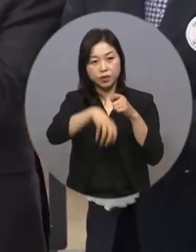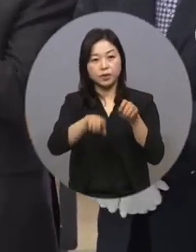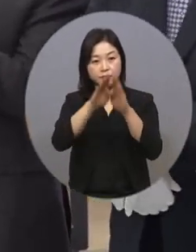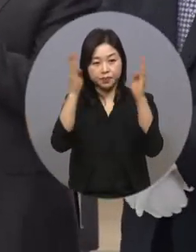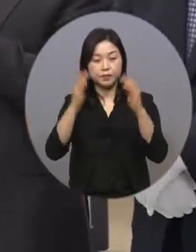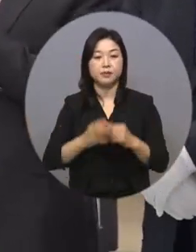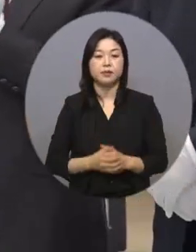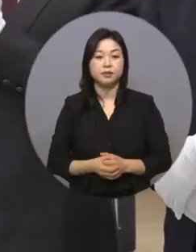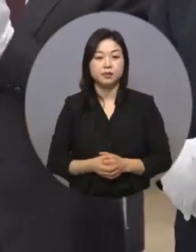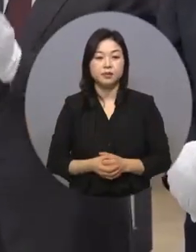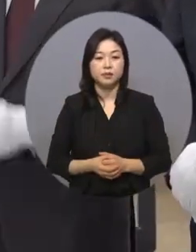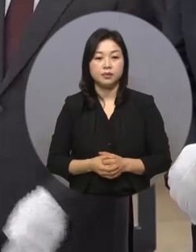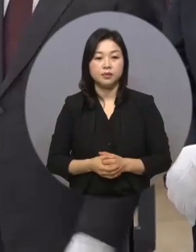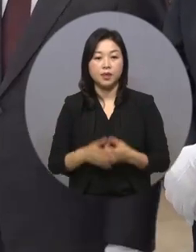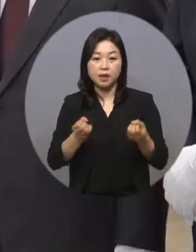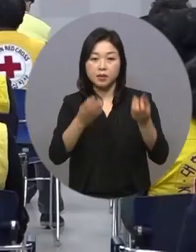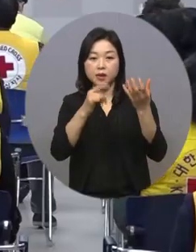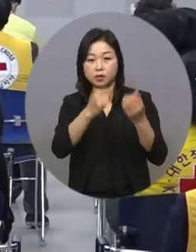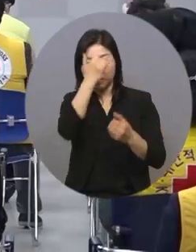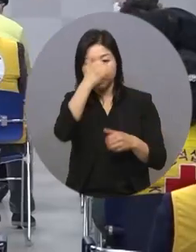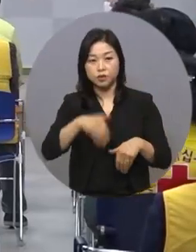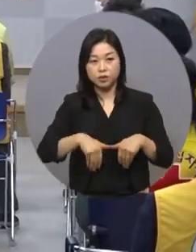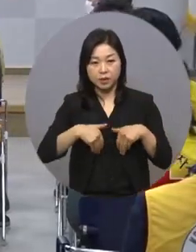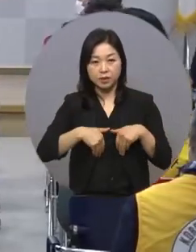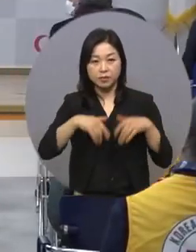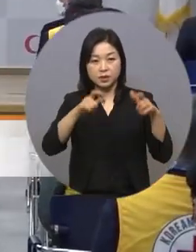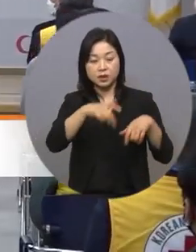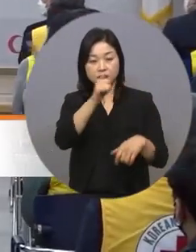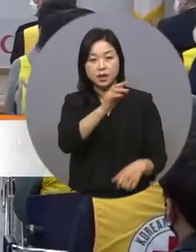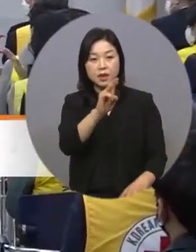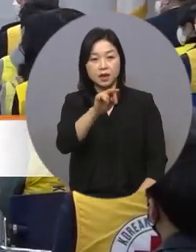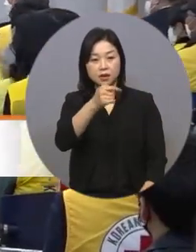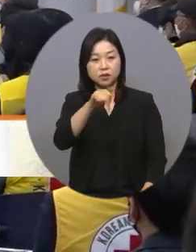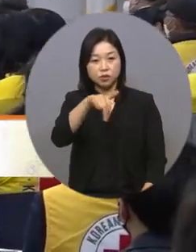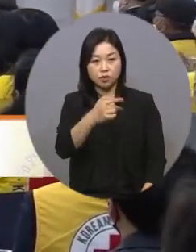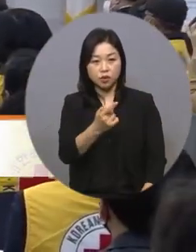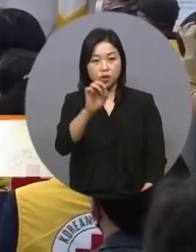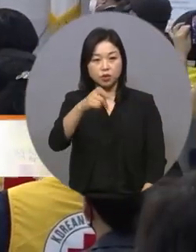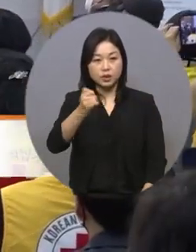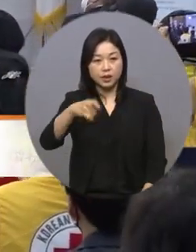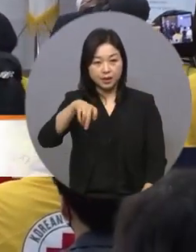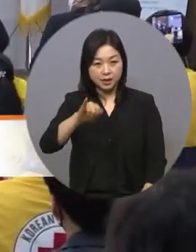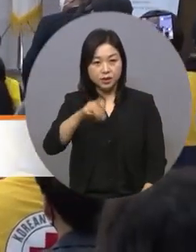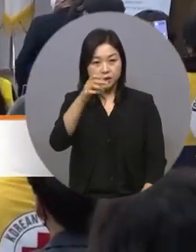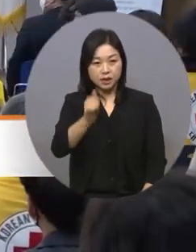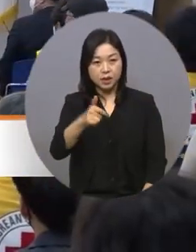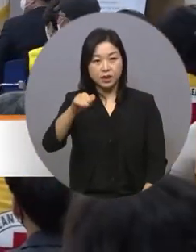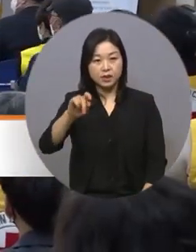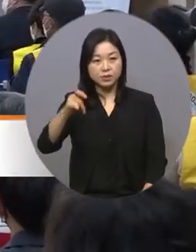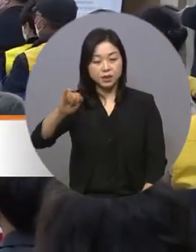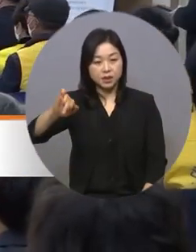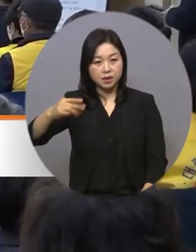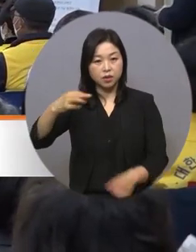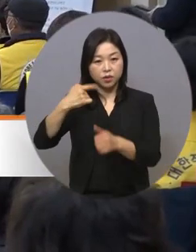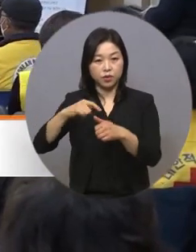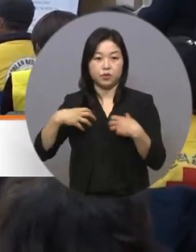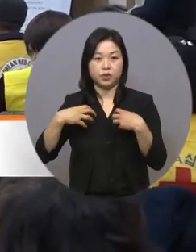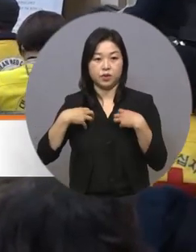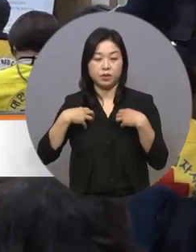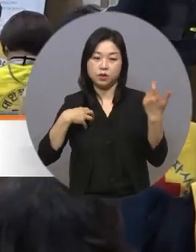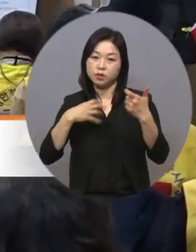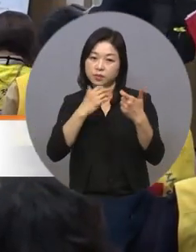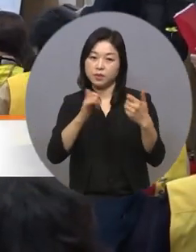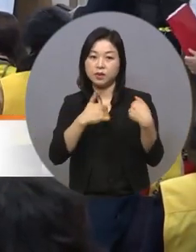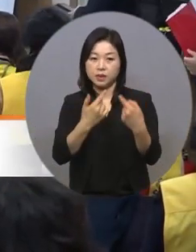진행되었습니다. 행사는 충청남도 양승조 도지사, 유창기 지사회장, 김지철 교육감 등 60여